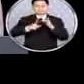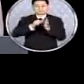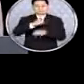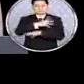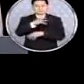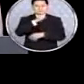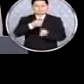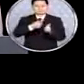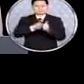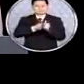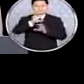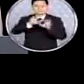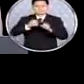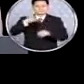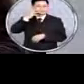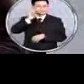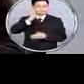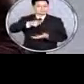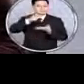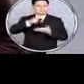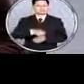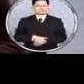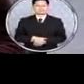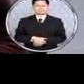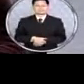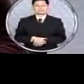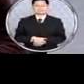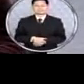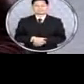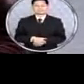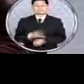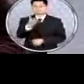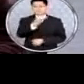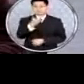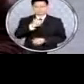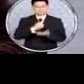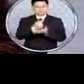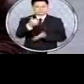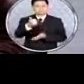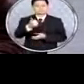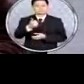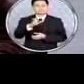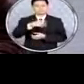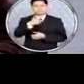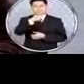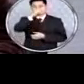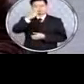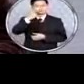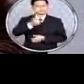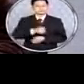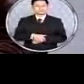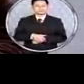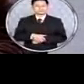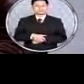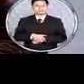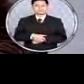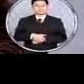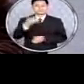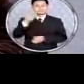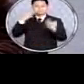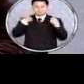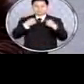报副总编辑周景文女士提问。 三位都很幸运，都有一个好爸爸。人生而不